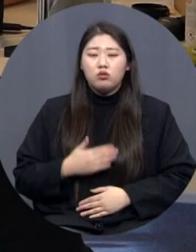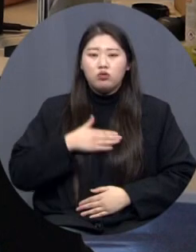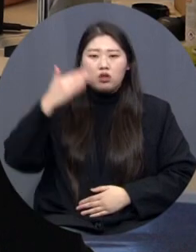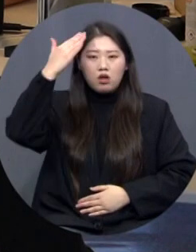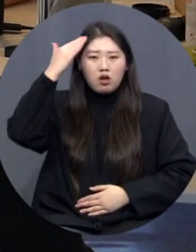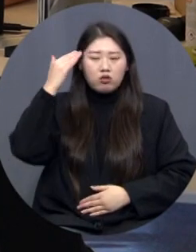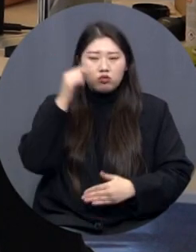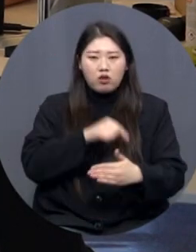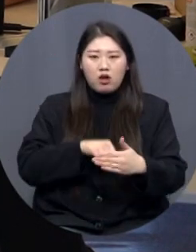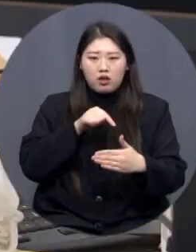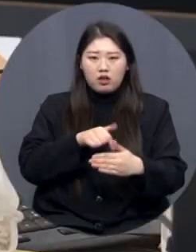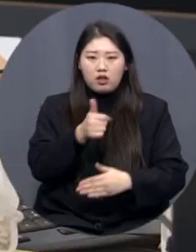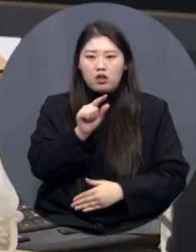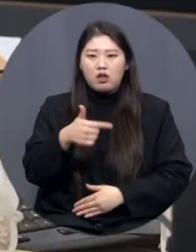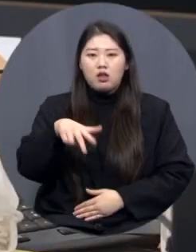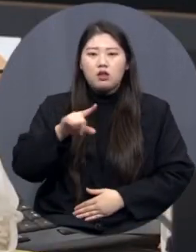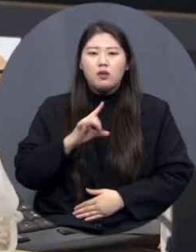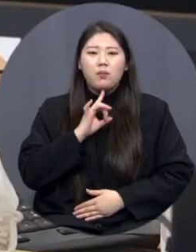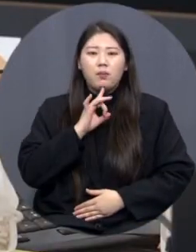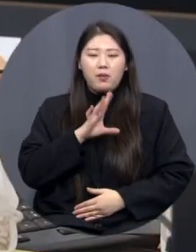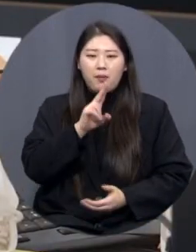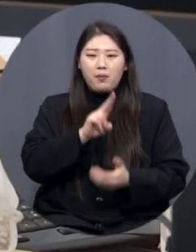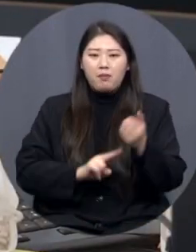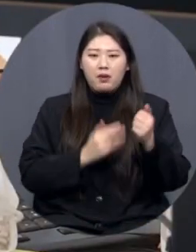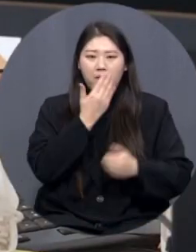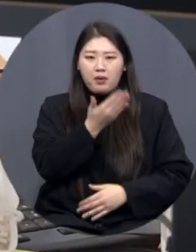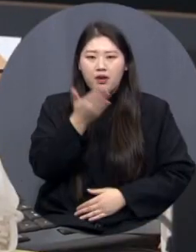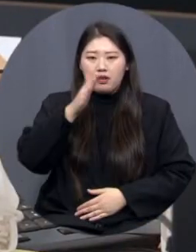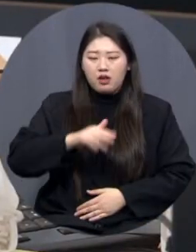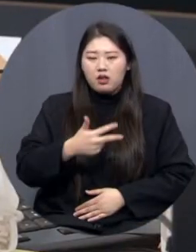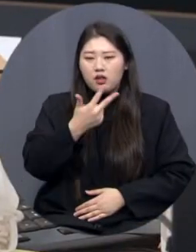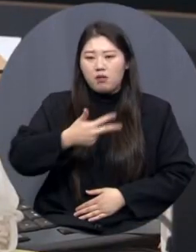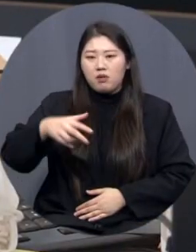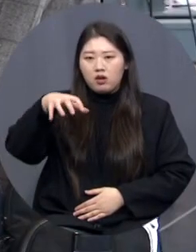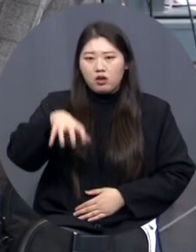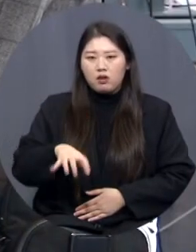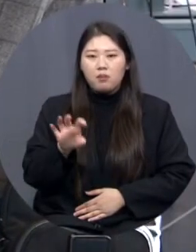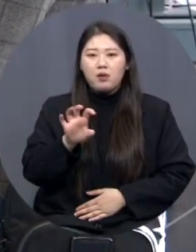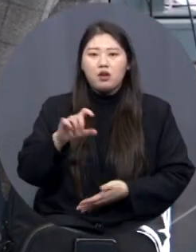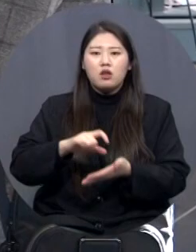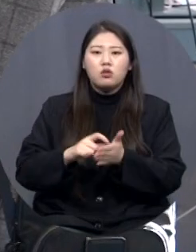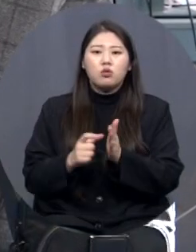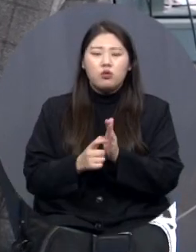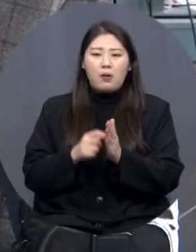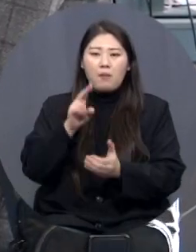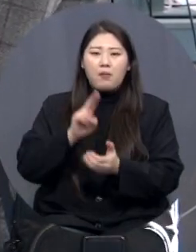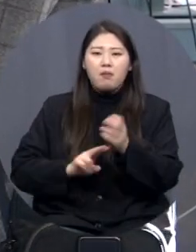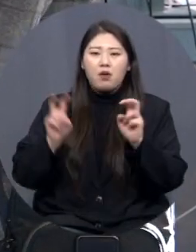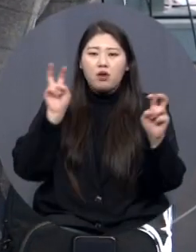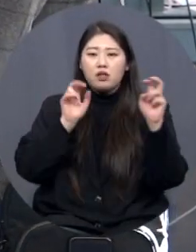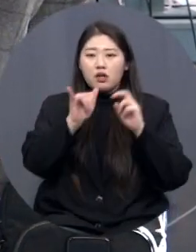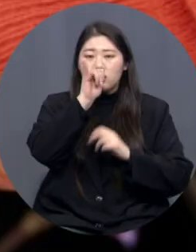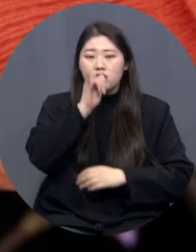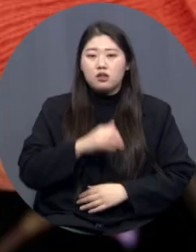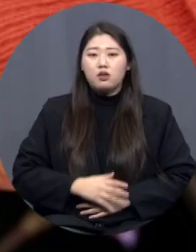우리나라는 한전만 전기 판매가 가능한데 덴마크에는 40개에 이르는 전기 판매 업체가